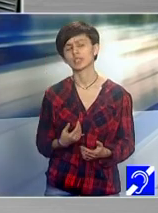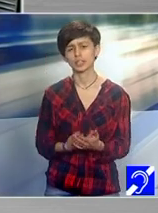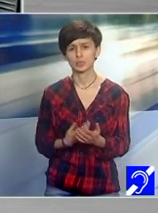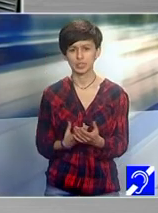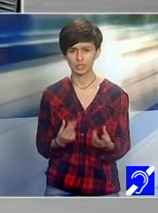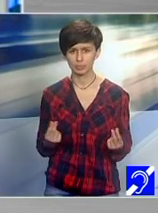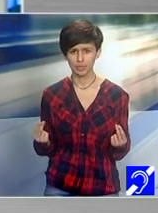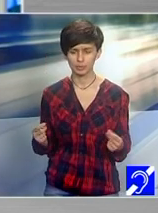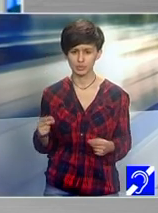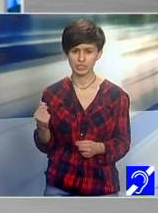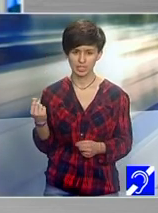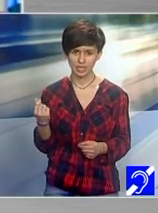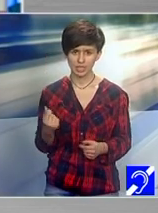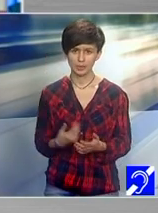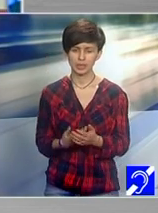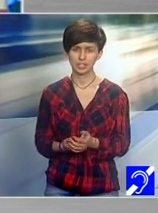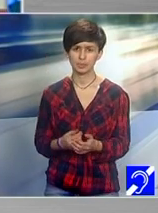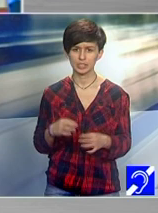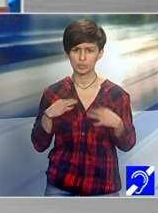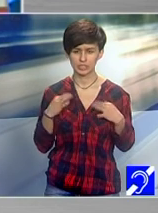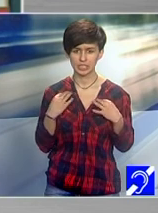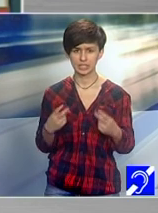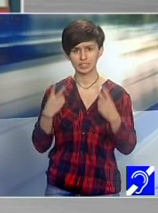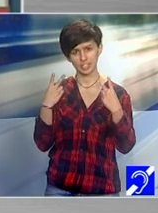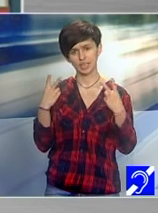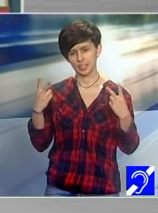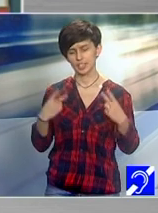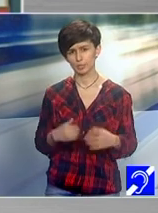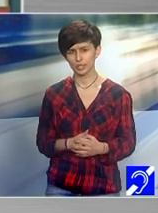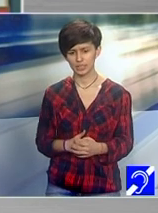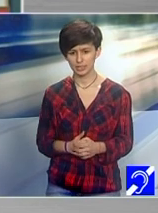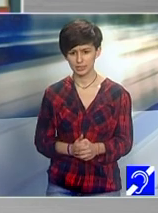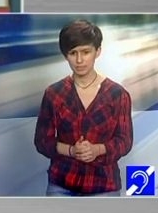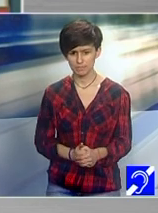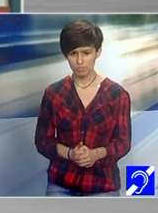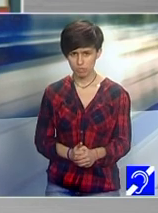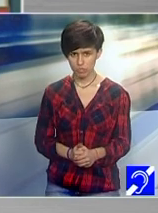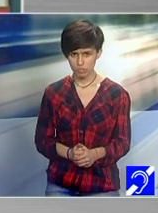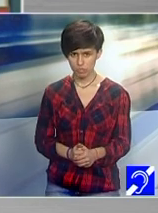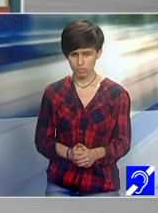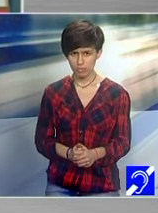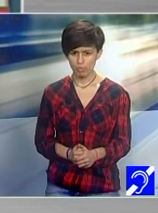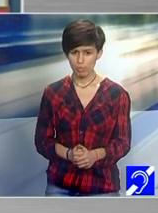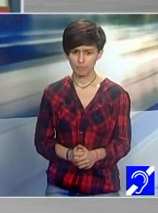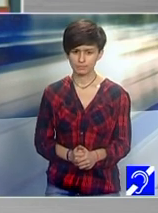pentru sănătate, e foarte important și un alt aspect, și anume